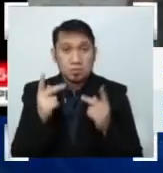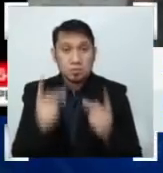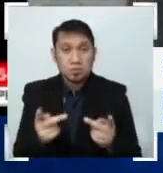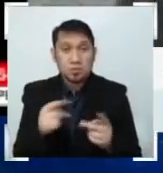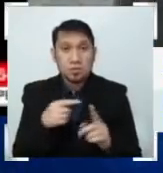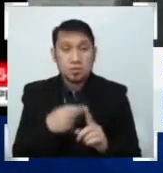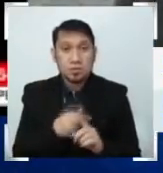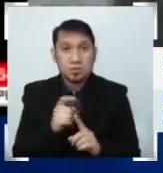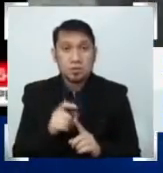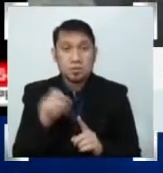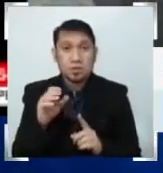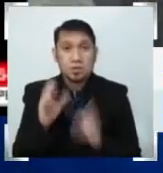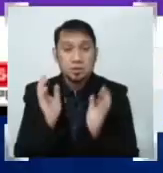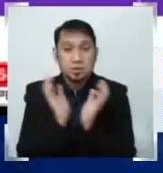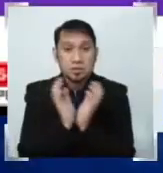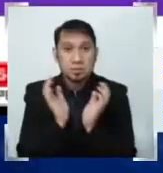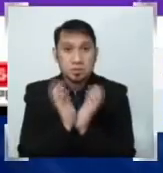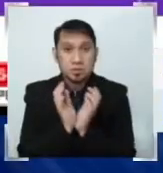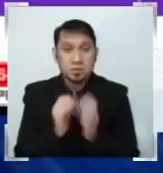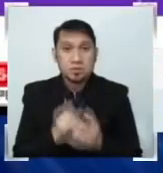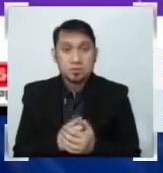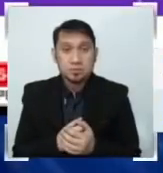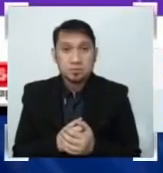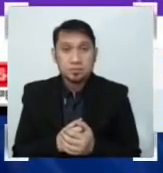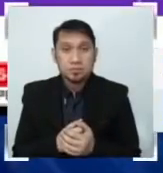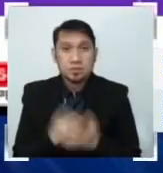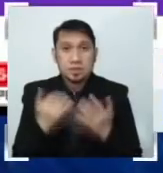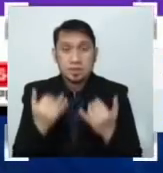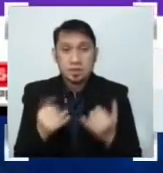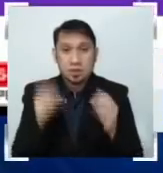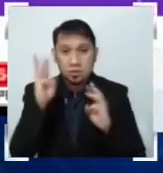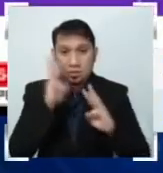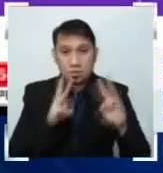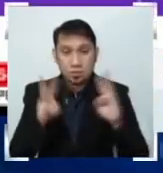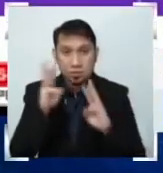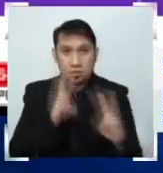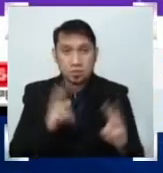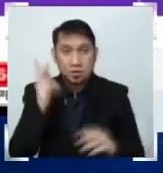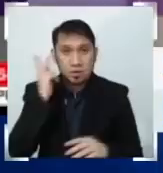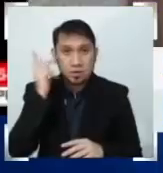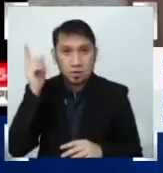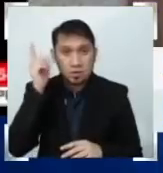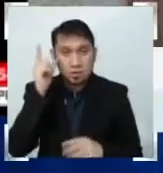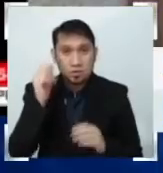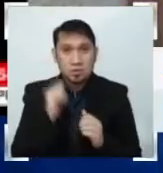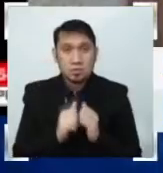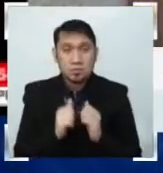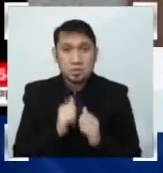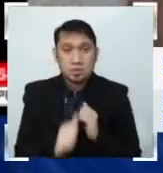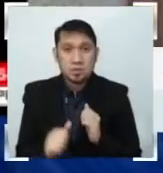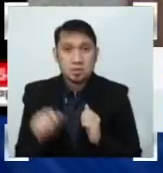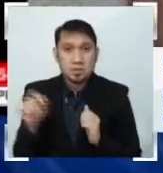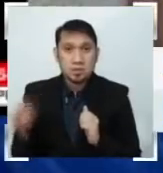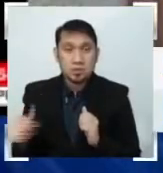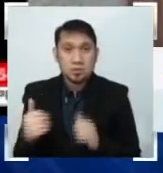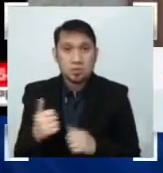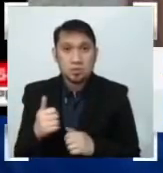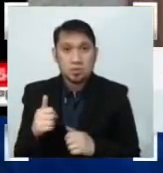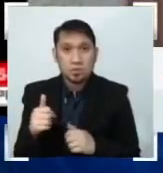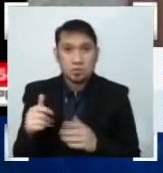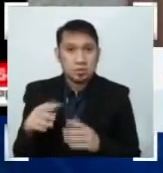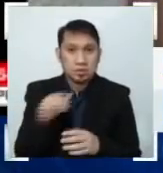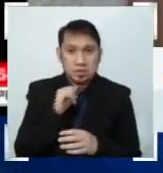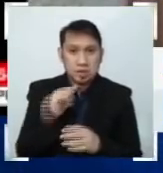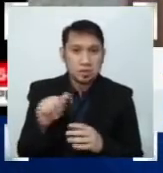Welfare and Development o DSWD. Nababahala si Lacson sa posibleng overlapping ng claims ng ilang beneficiaries sa iba't ibang programa